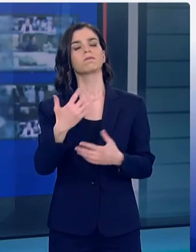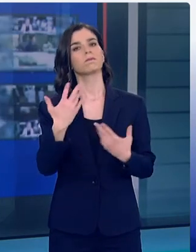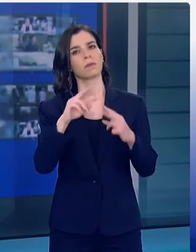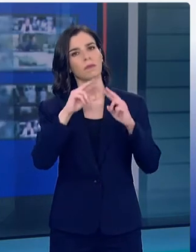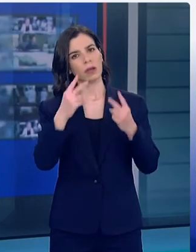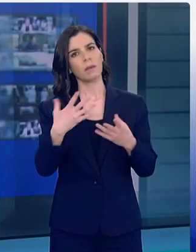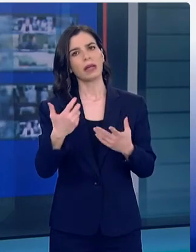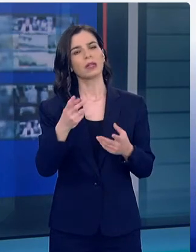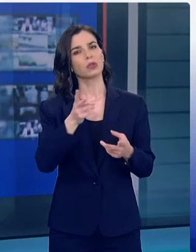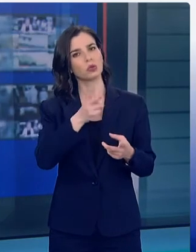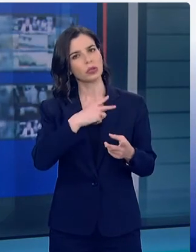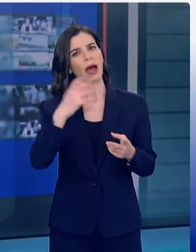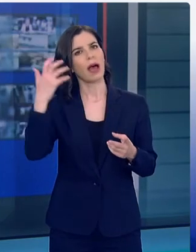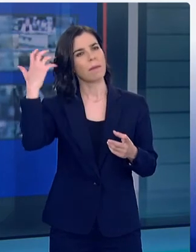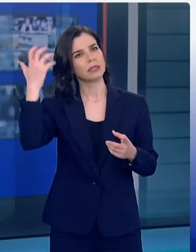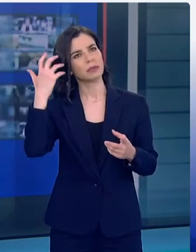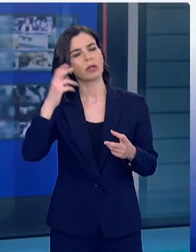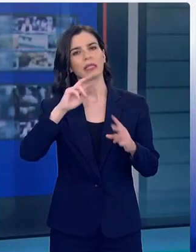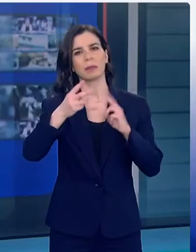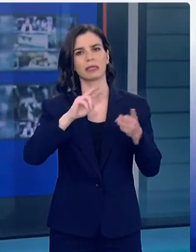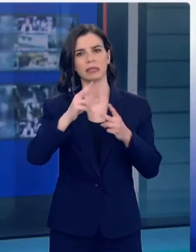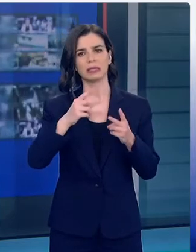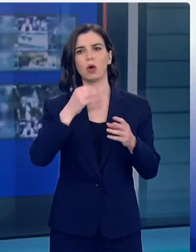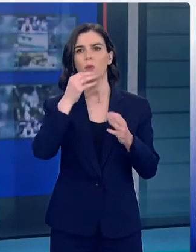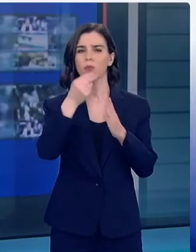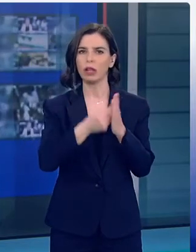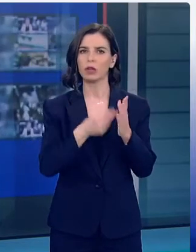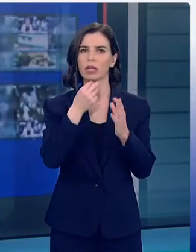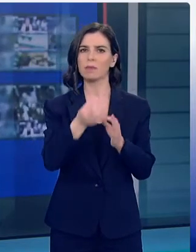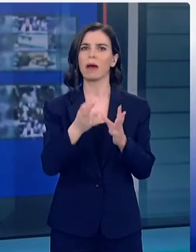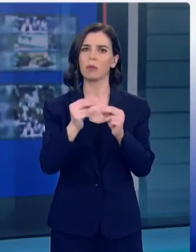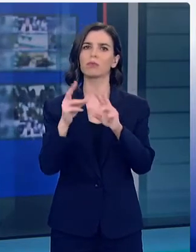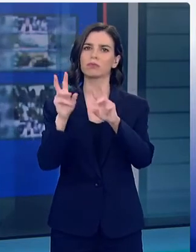επιστημονικών ερωτήσεων και έχουμε μιλήσει πολλές φορές για τη μαζική διενέργεια ελέγχων εργαστηριακών.